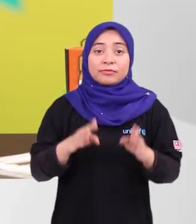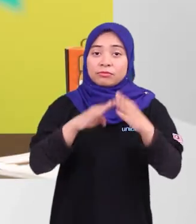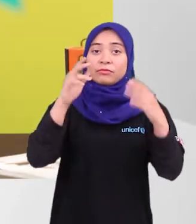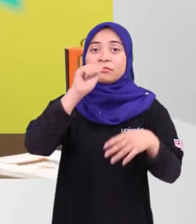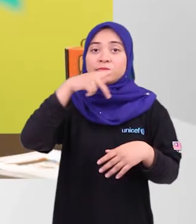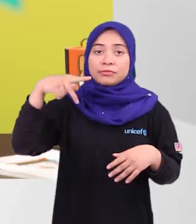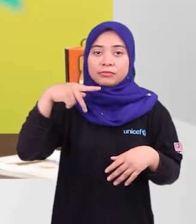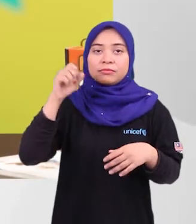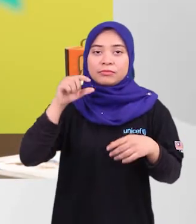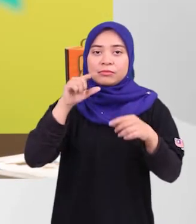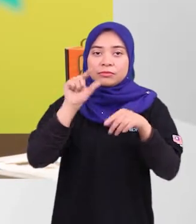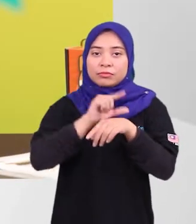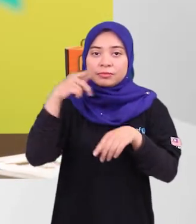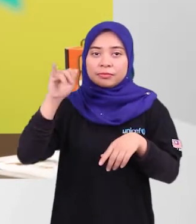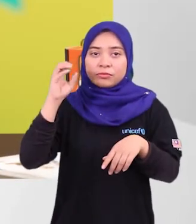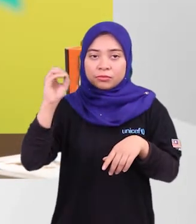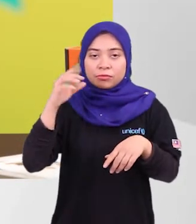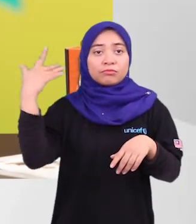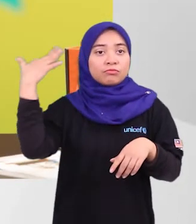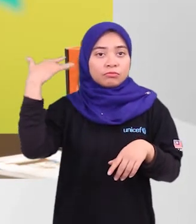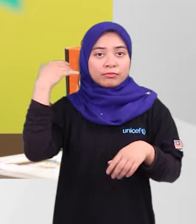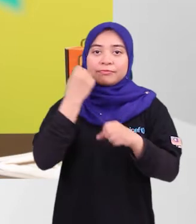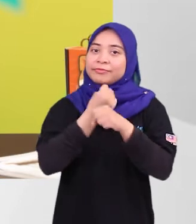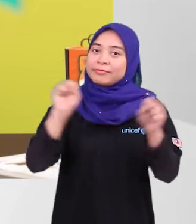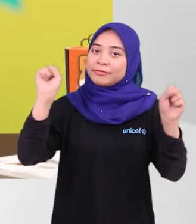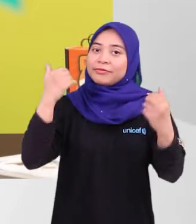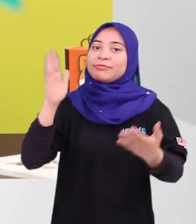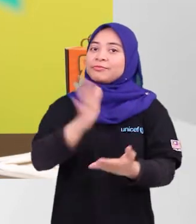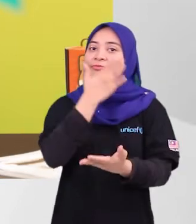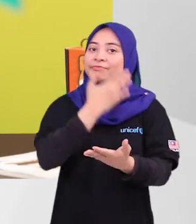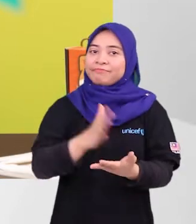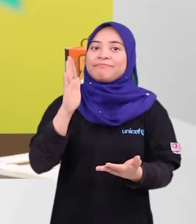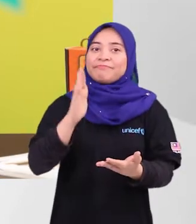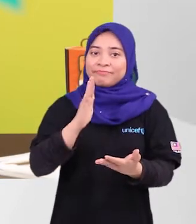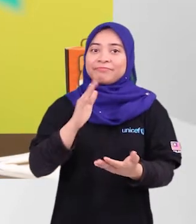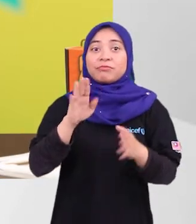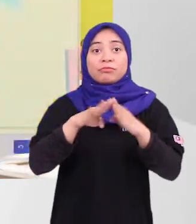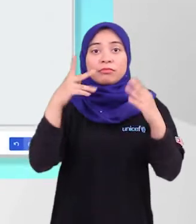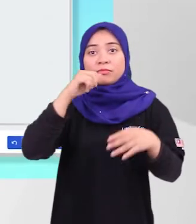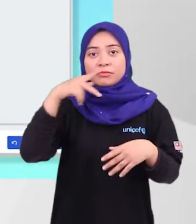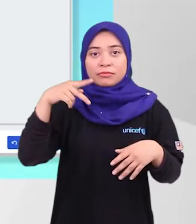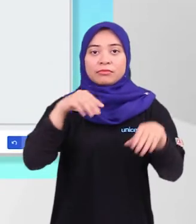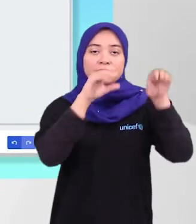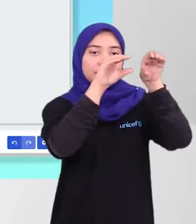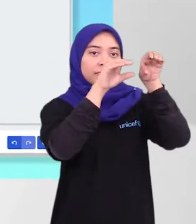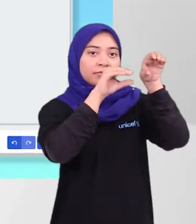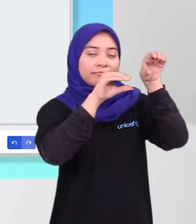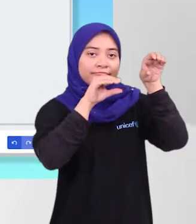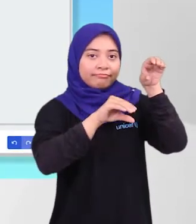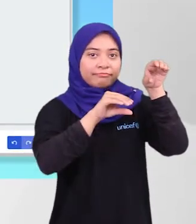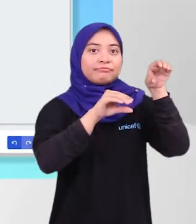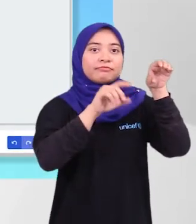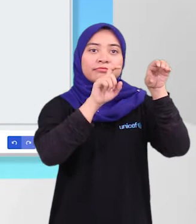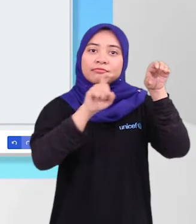Untuk perisian make code, sentiasa gunakan pin kosong untuk buzzer. Lita dah siap, masa untuk programkan muzik. Pada perisian make code, kita akan